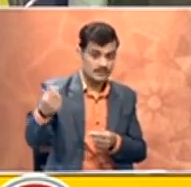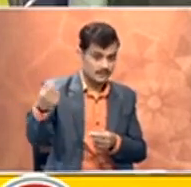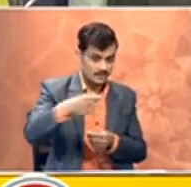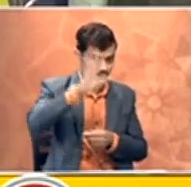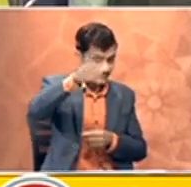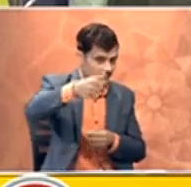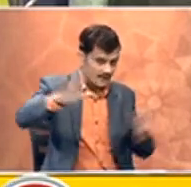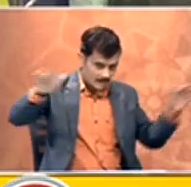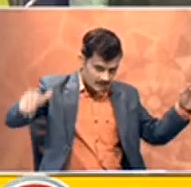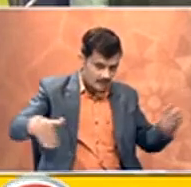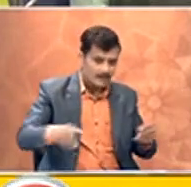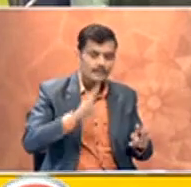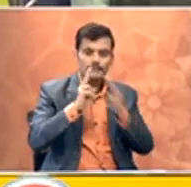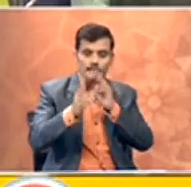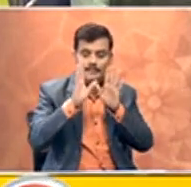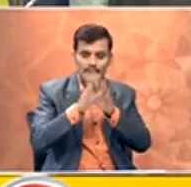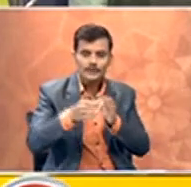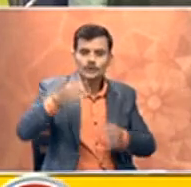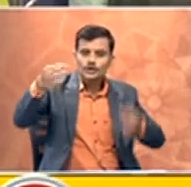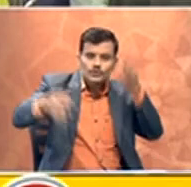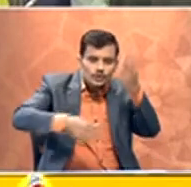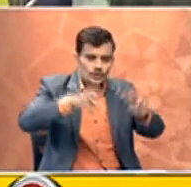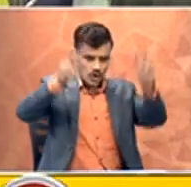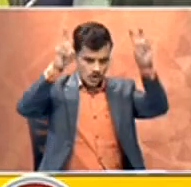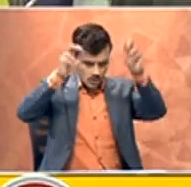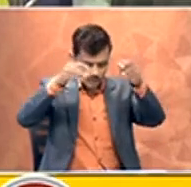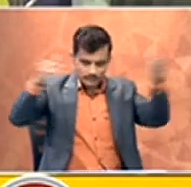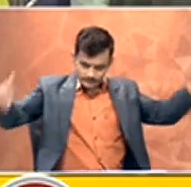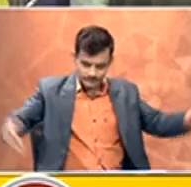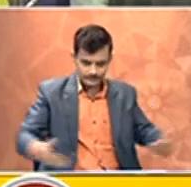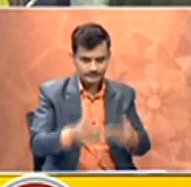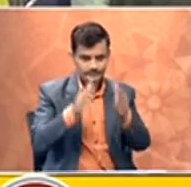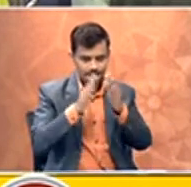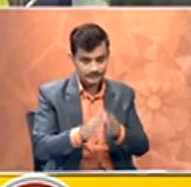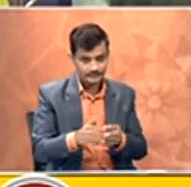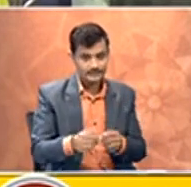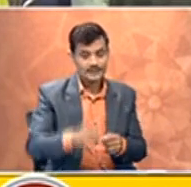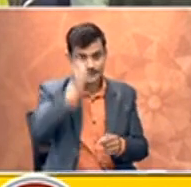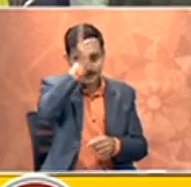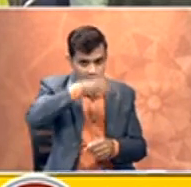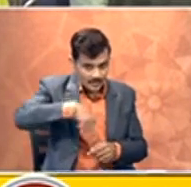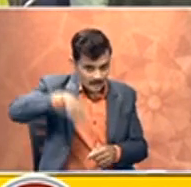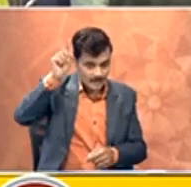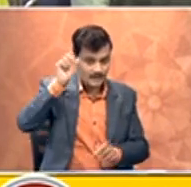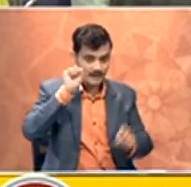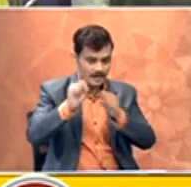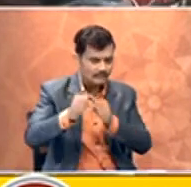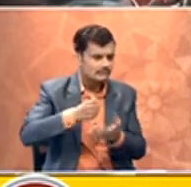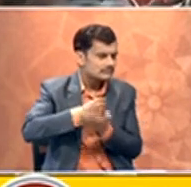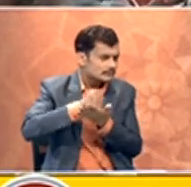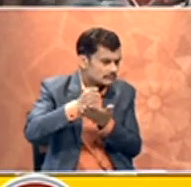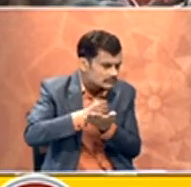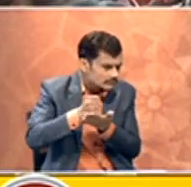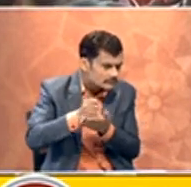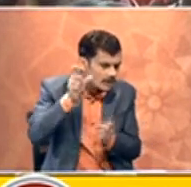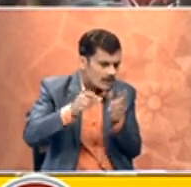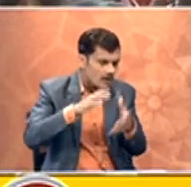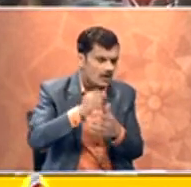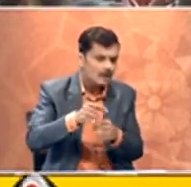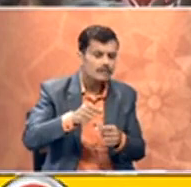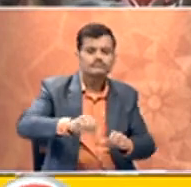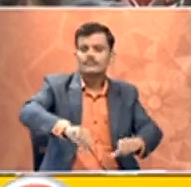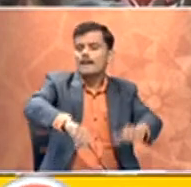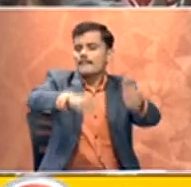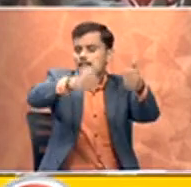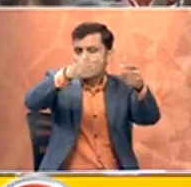मन की बात होगी, कुछ नए विषयों के साथ मिलेंगे। हम देशवासियों के कुछ नए प्रयासों की, उनकी